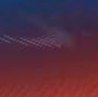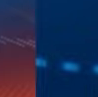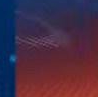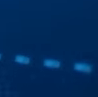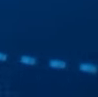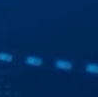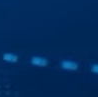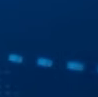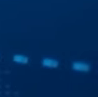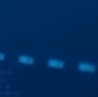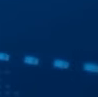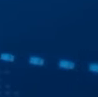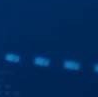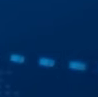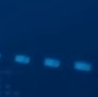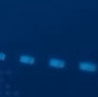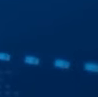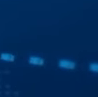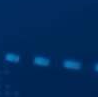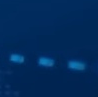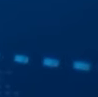тиена. Российский рубль 5 тенге